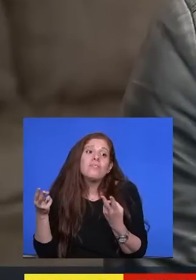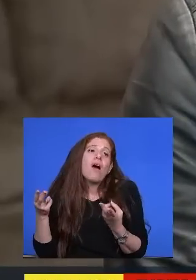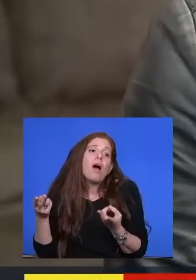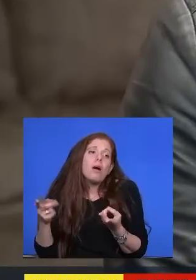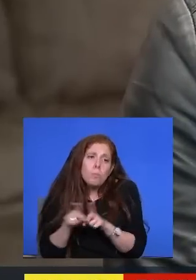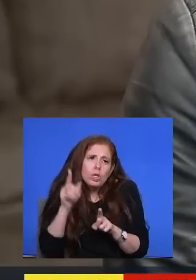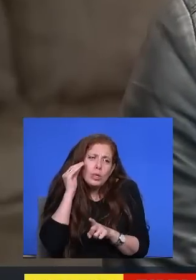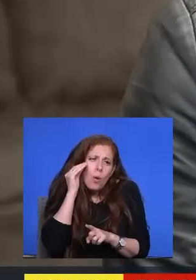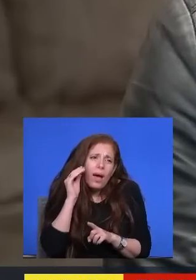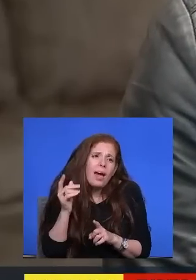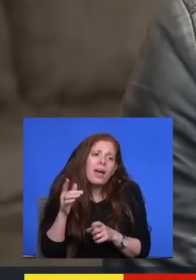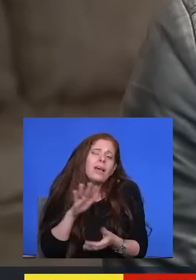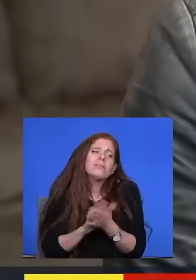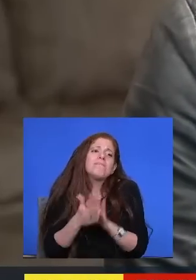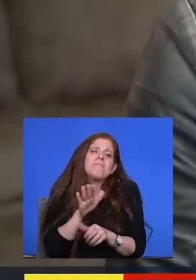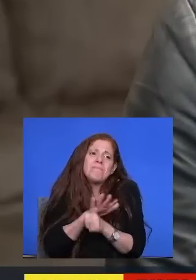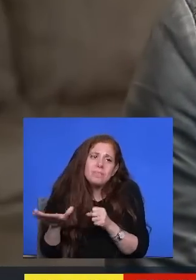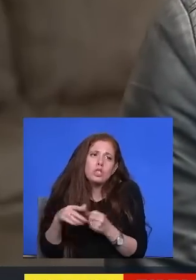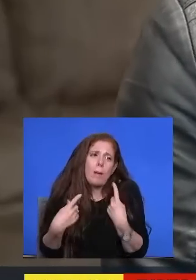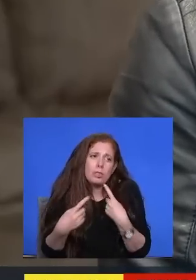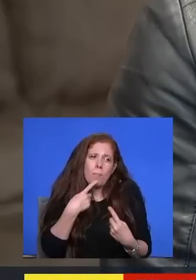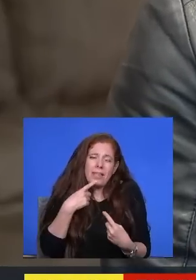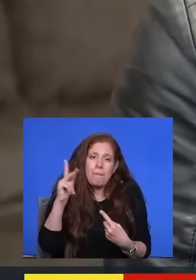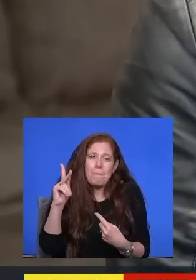ותווג'ת אל-אמור תתזכרי למה פשלת מפעודות קם דיוויד